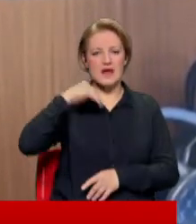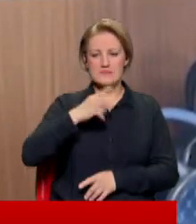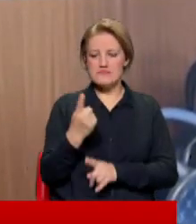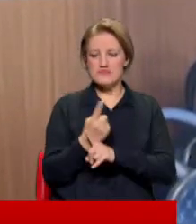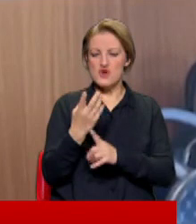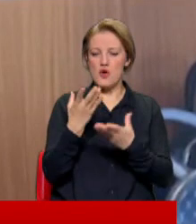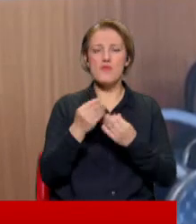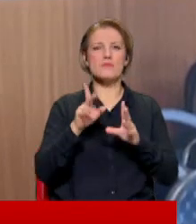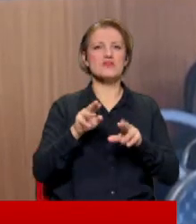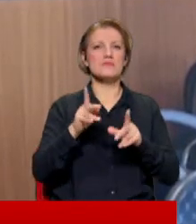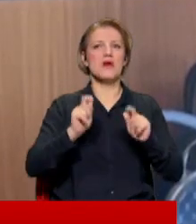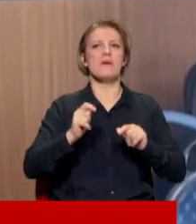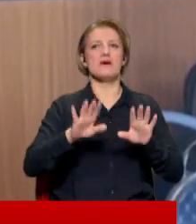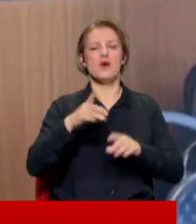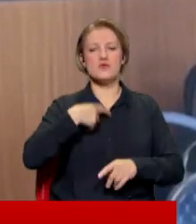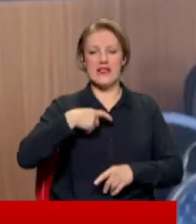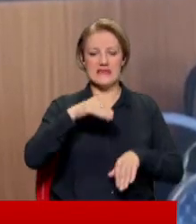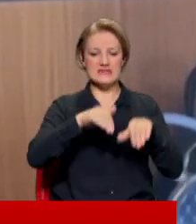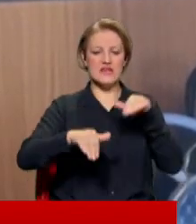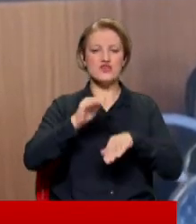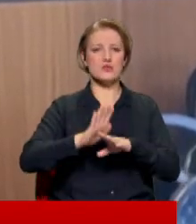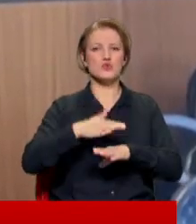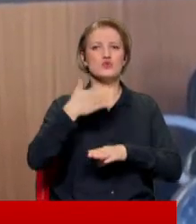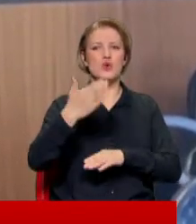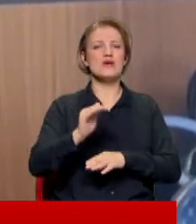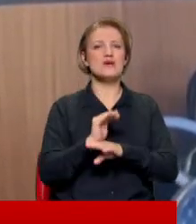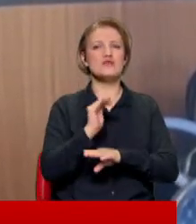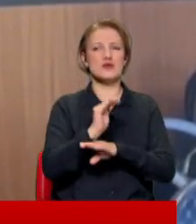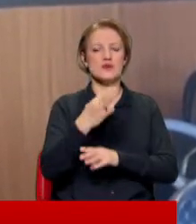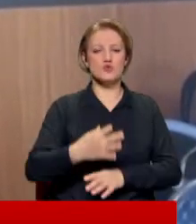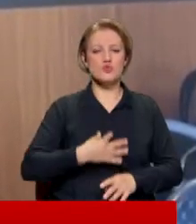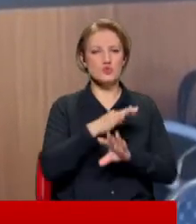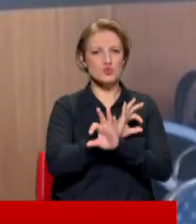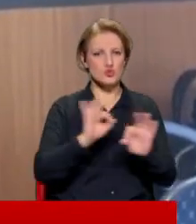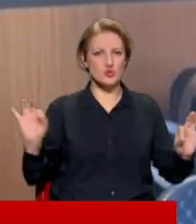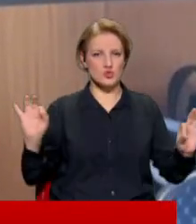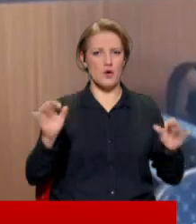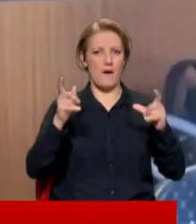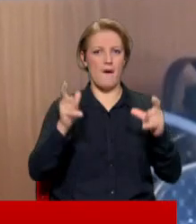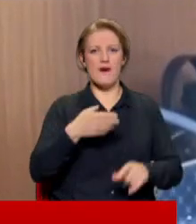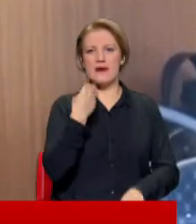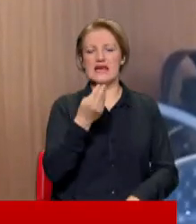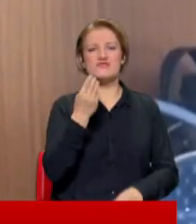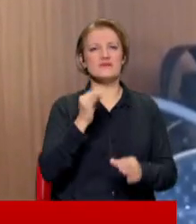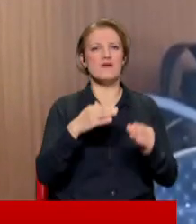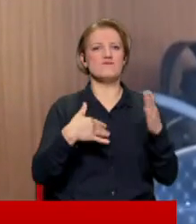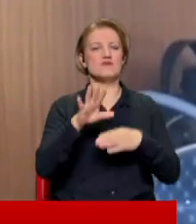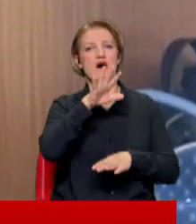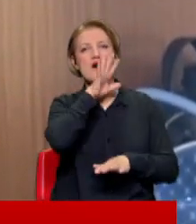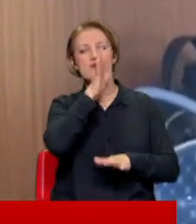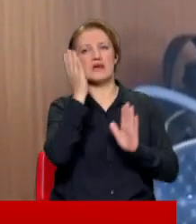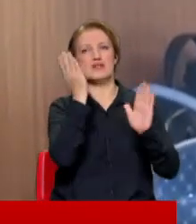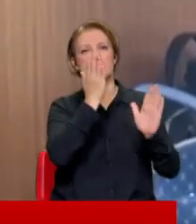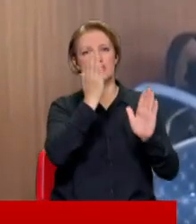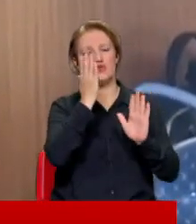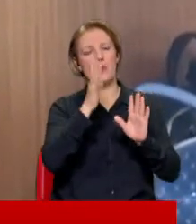olmamış gibi davranamayız. Özellikle seçim sonrası yaşanan umutsuz ortam gençlerin daha fazla yurt dışına